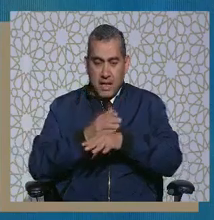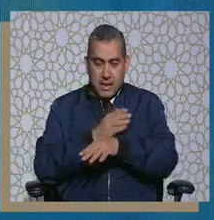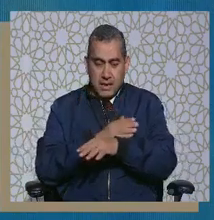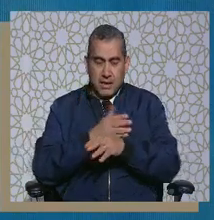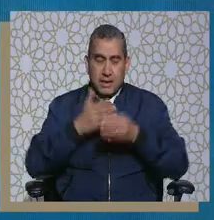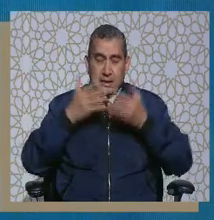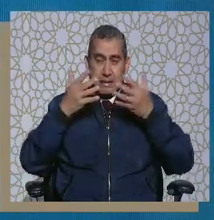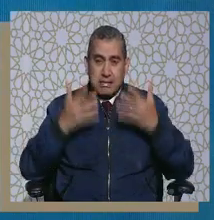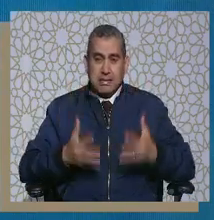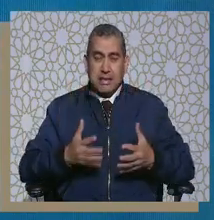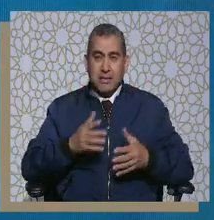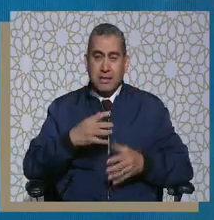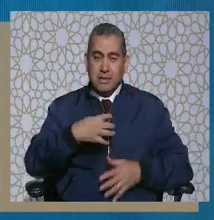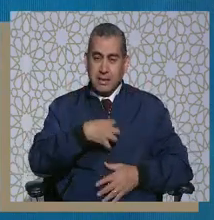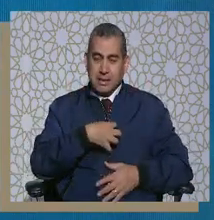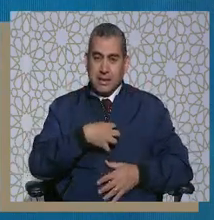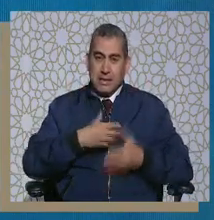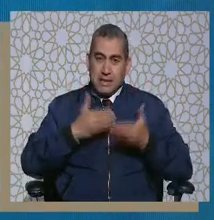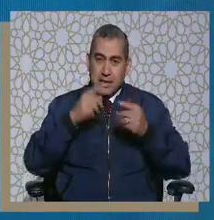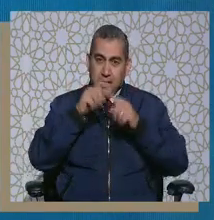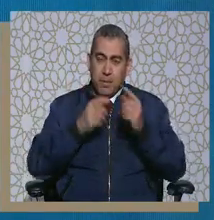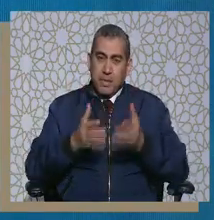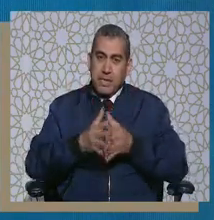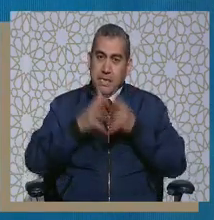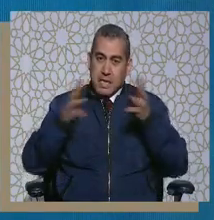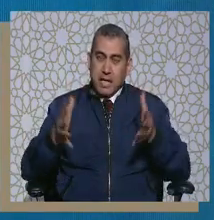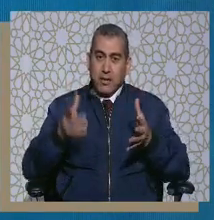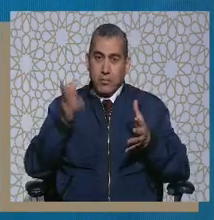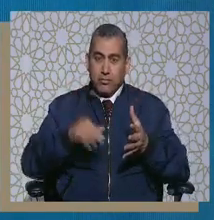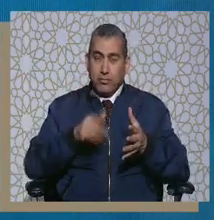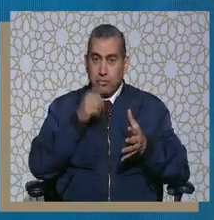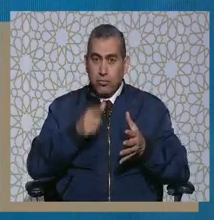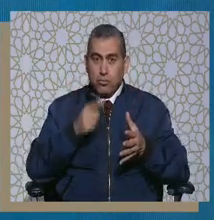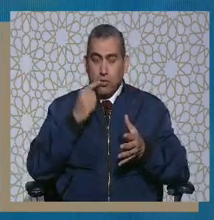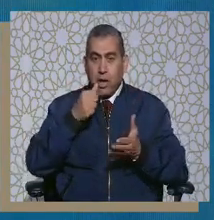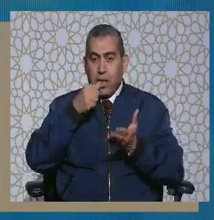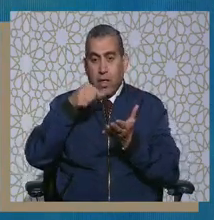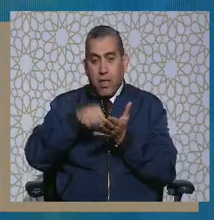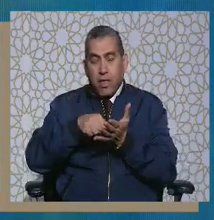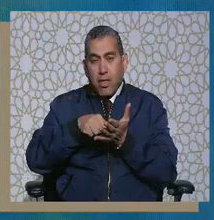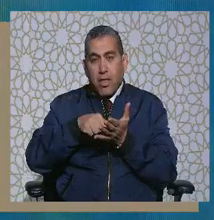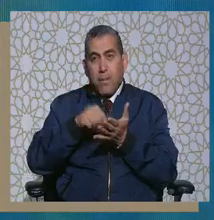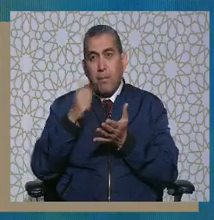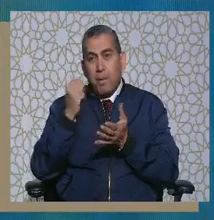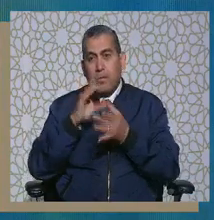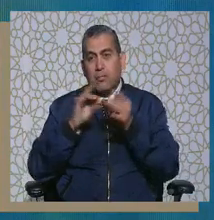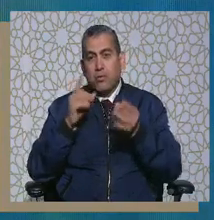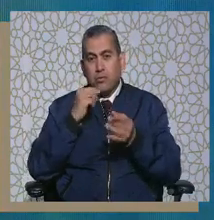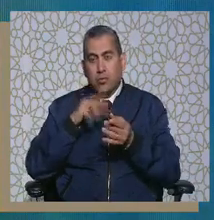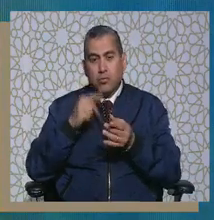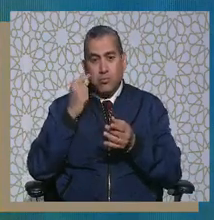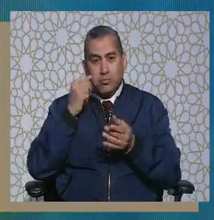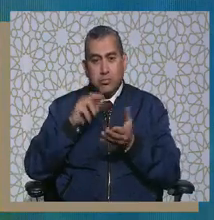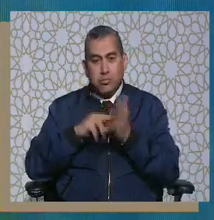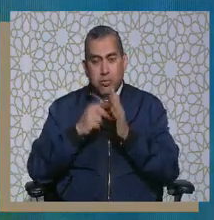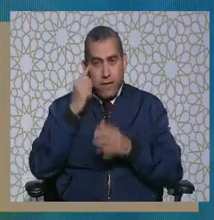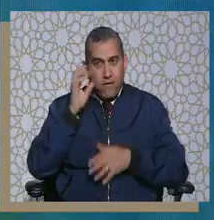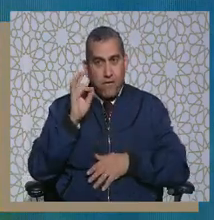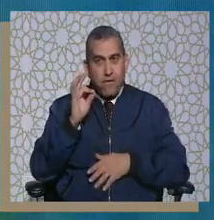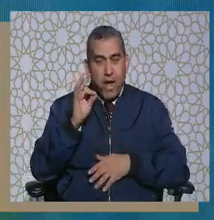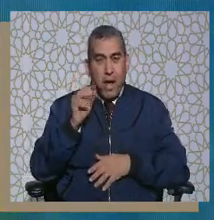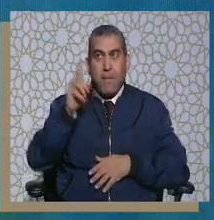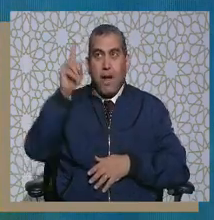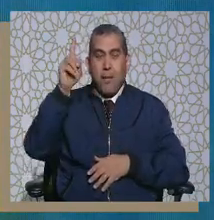نسب الضيق بيزيد وامبارح اتكلمنا عن الاميه المتعلقه بفهم الحكمه